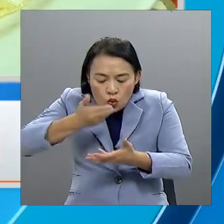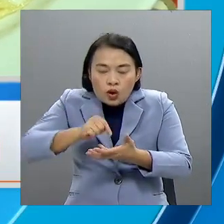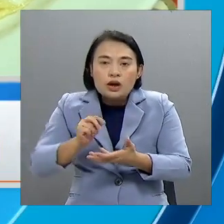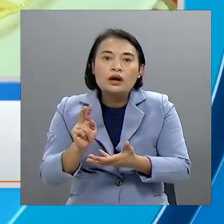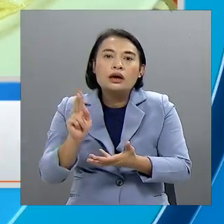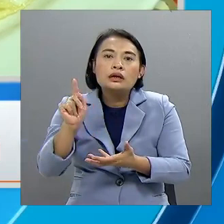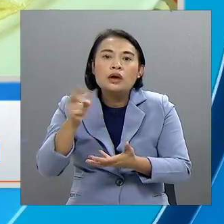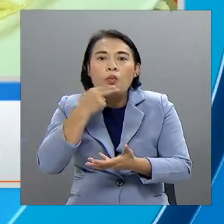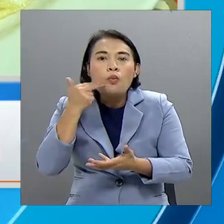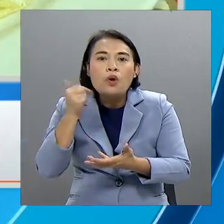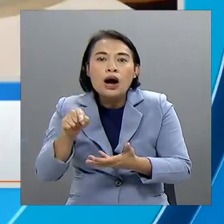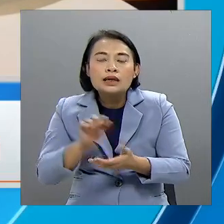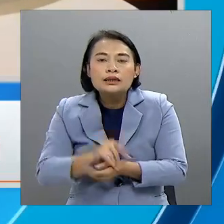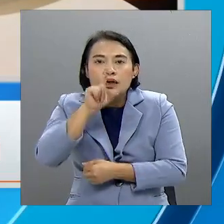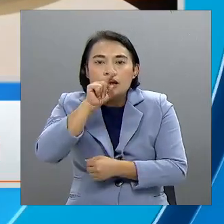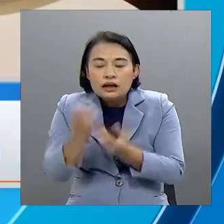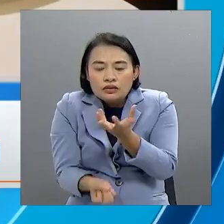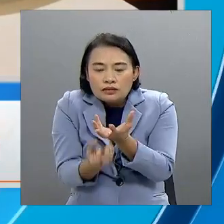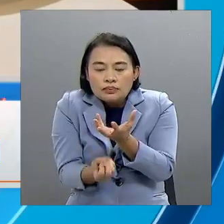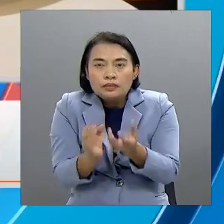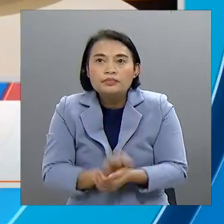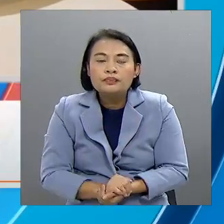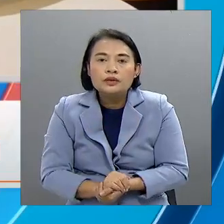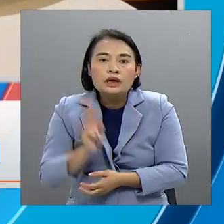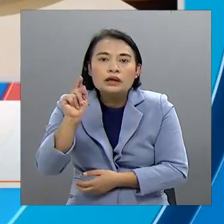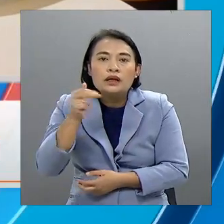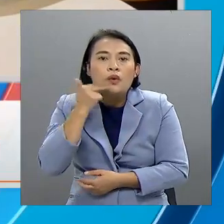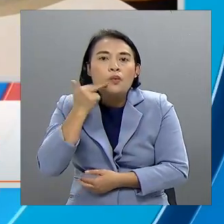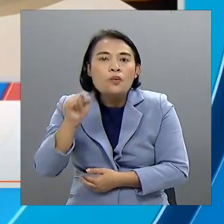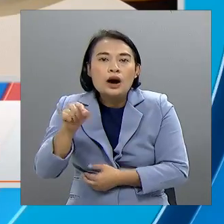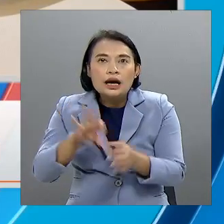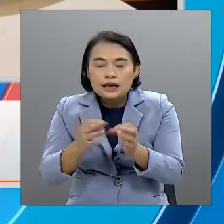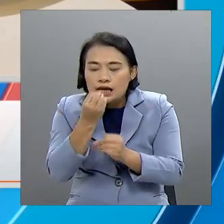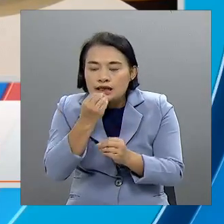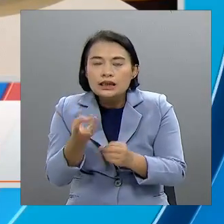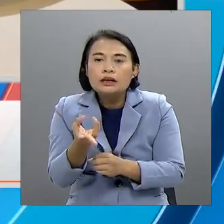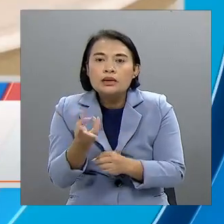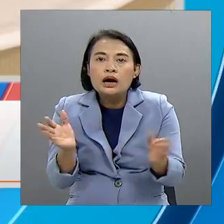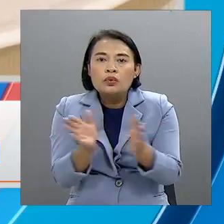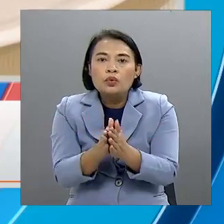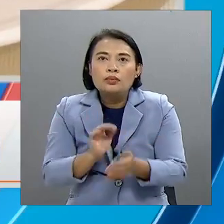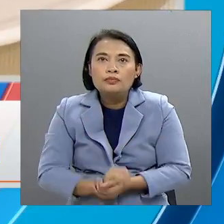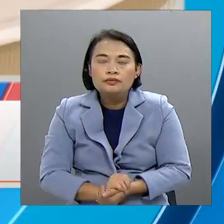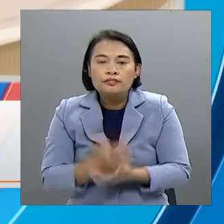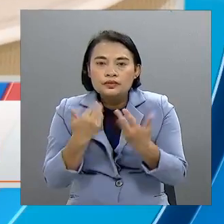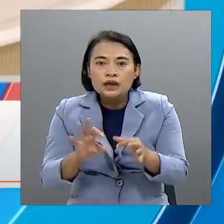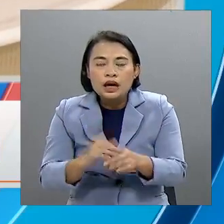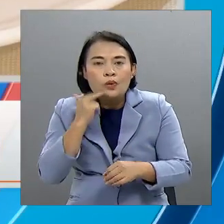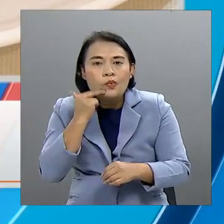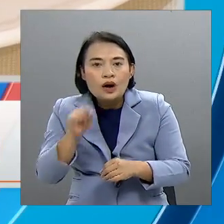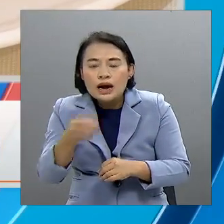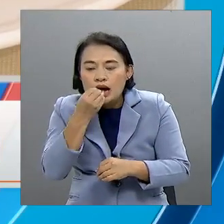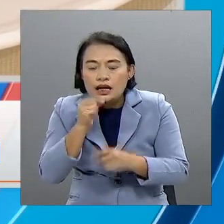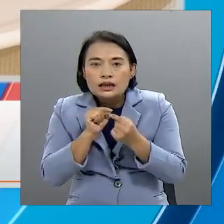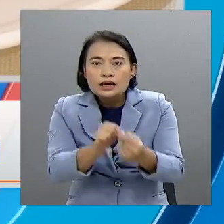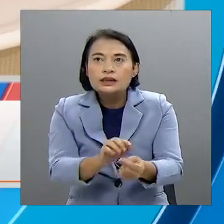ก ่ เขียวหวานมันจะหนักไปนิดนึงเขียวหวานจะมาอยู่ในเมนคอร์สกินกับข้าวแล้วหลังจากนั้นก็ค่อยตามด้วยของหวานมันก็อาจจะแบบมีความใ